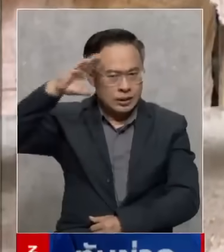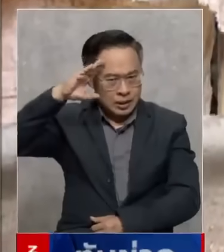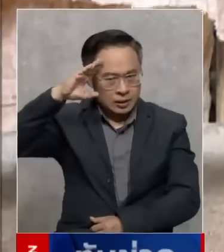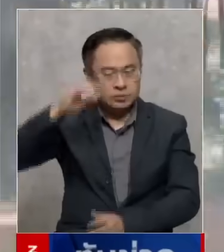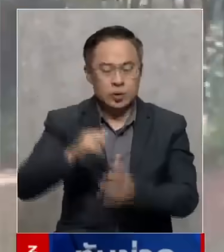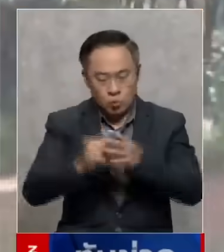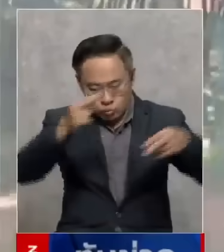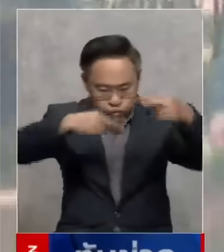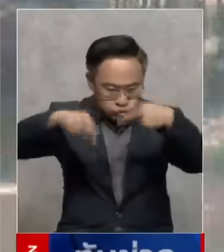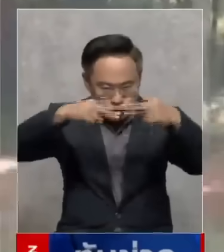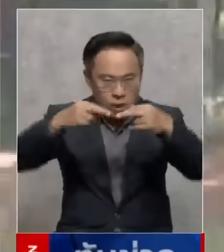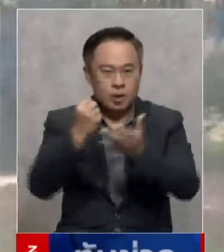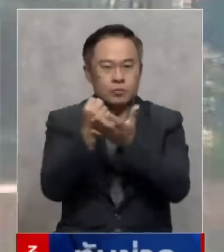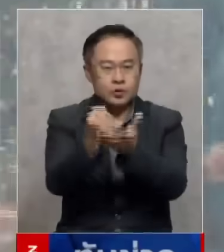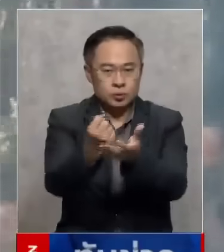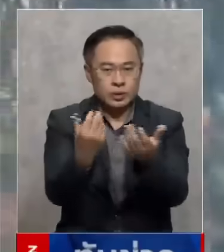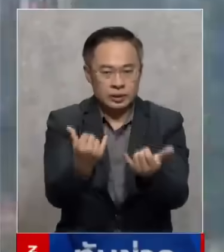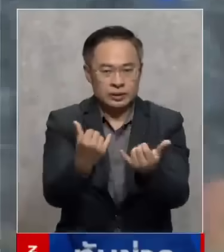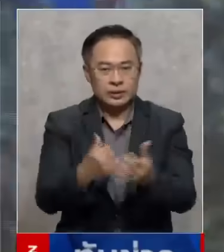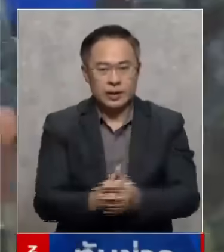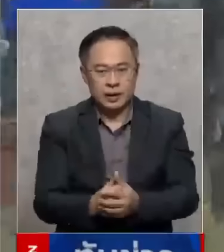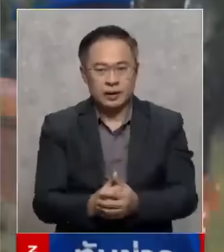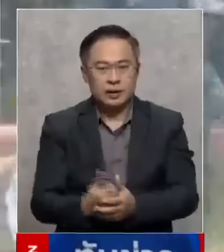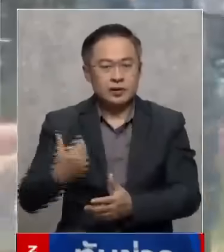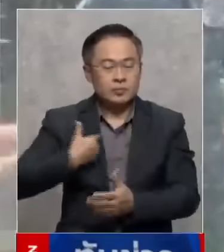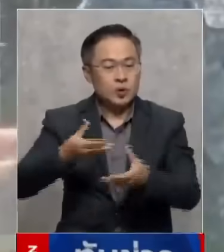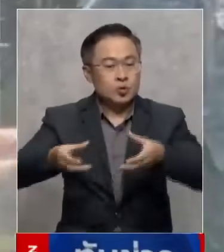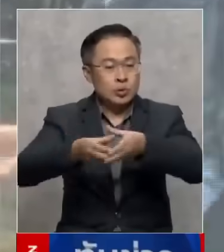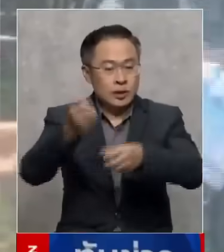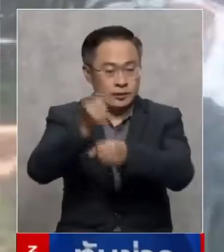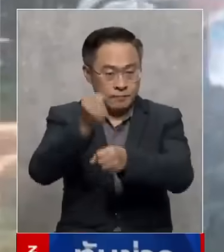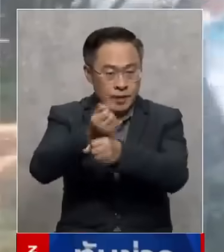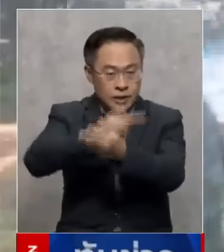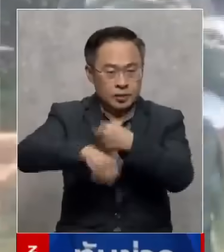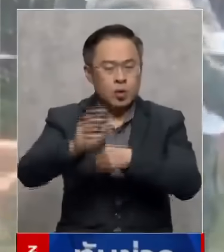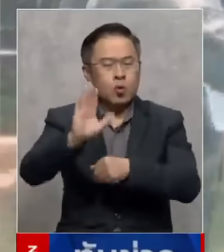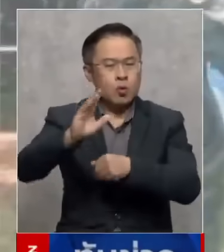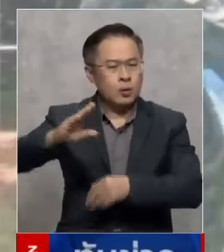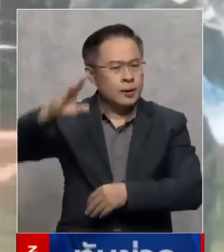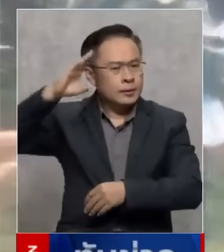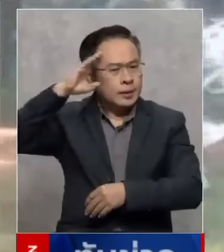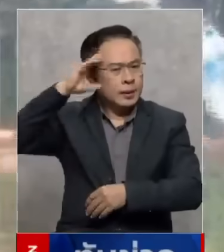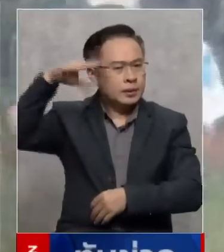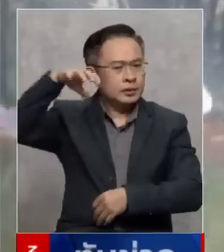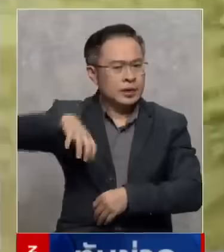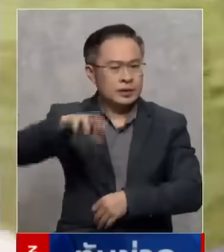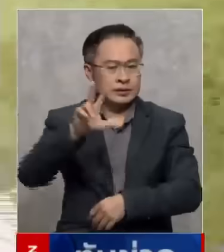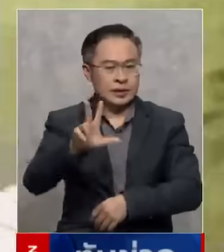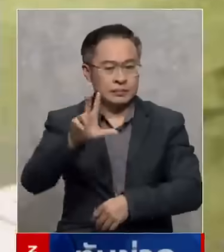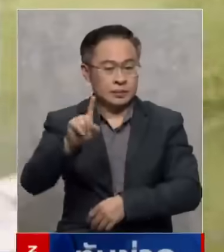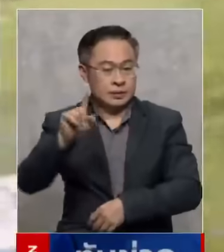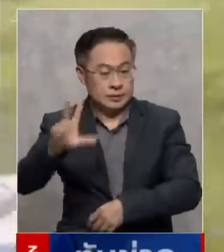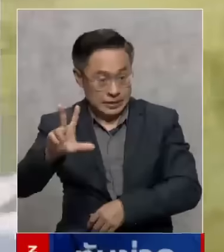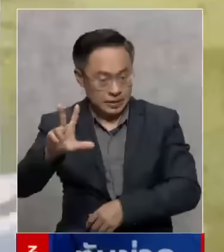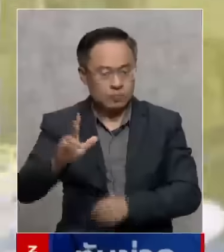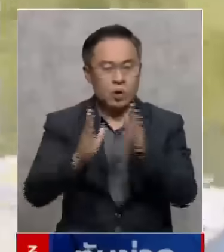บังคับการควบคุมผาทมิฬหน่วยเฉพาะกิจทัพเจ้าตากและชุดปฏิบัติการกิจการพลเรือนที่ 313พร้อมกับกำลังพล